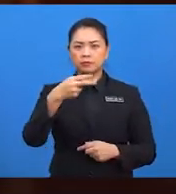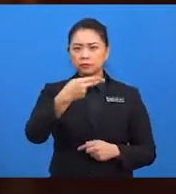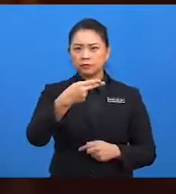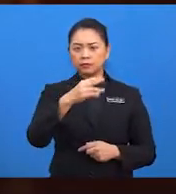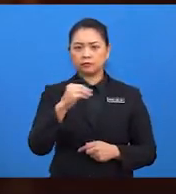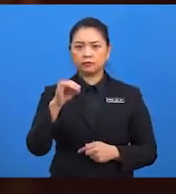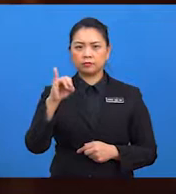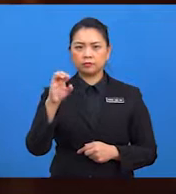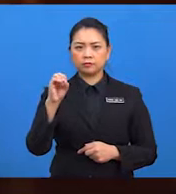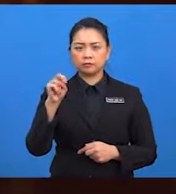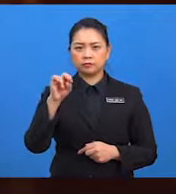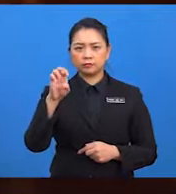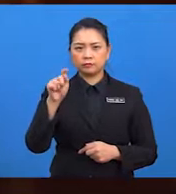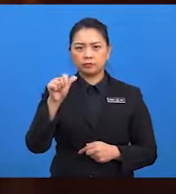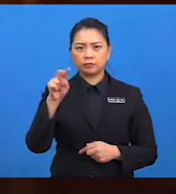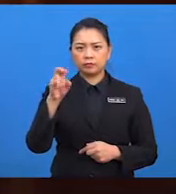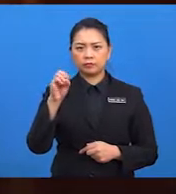ion etanoat.